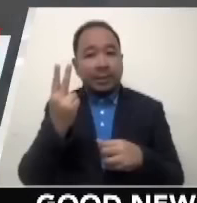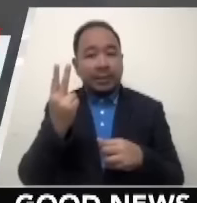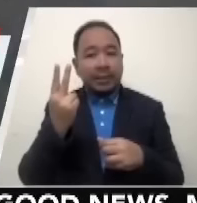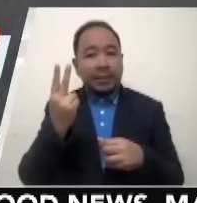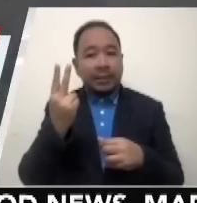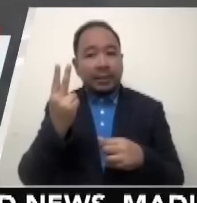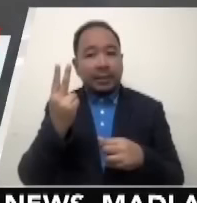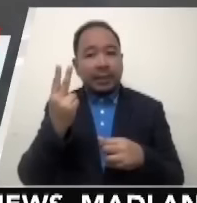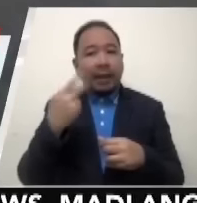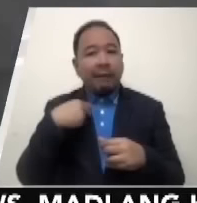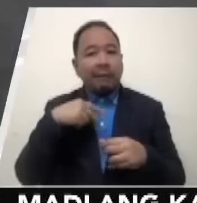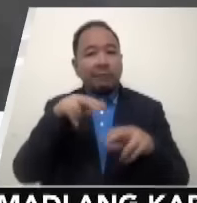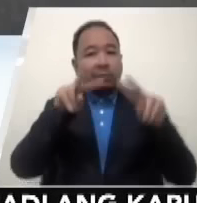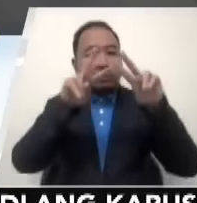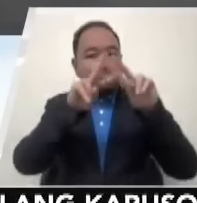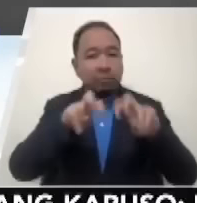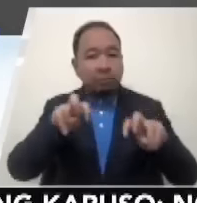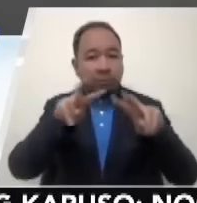nagkakandak na ng